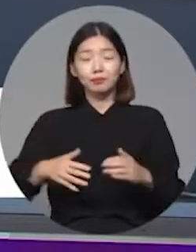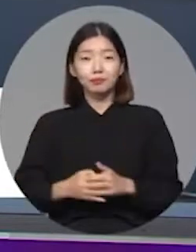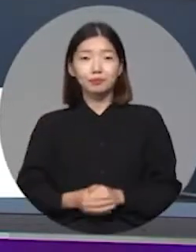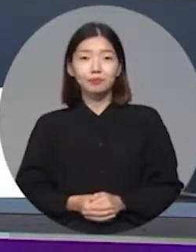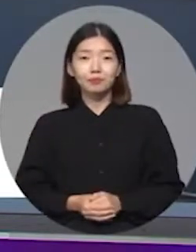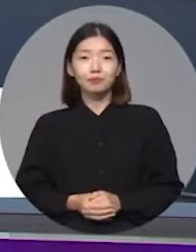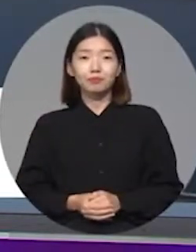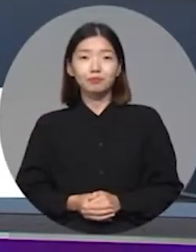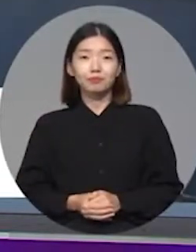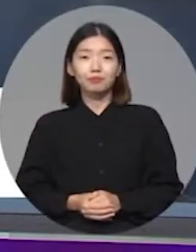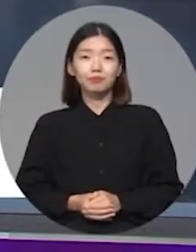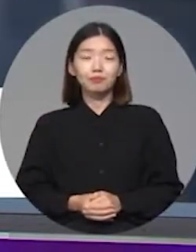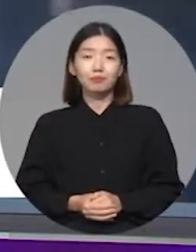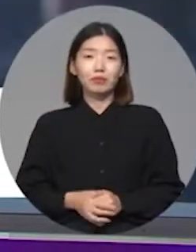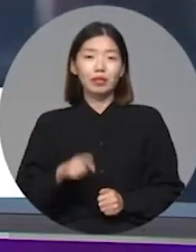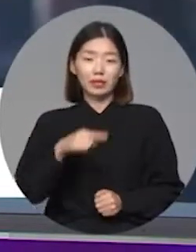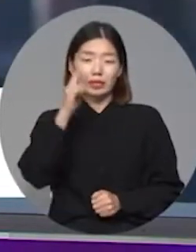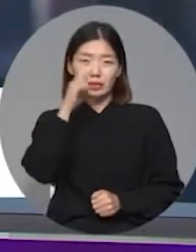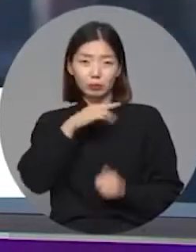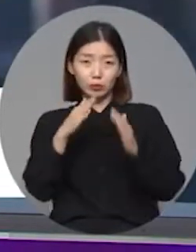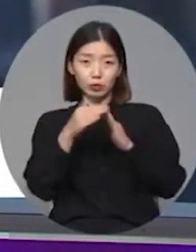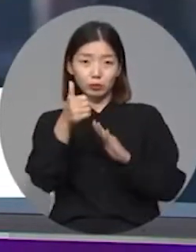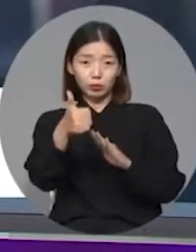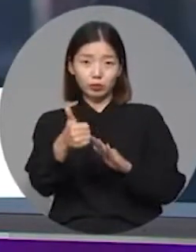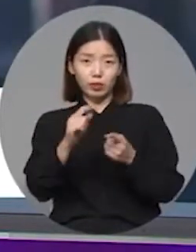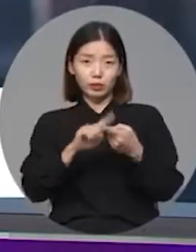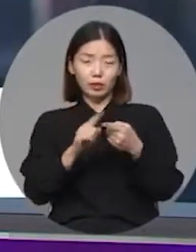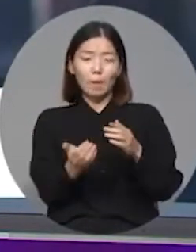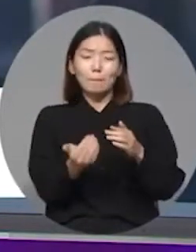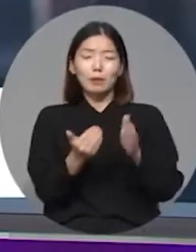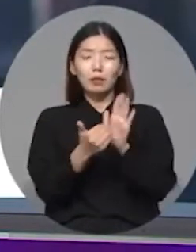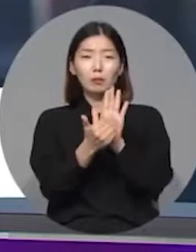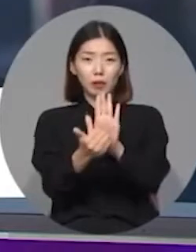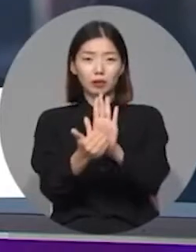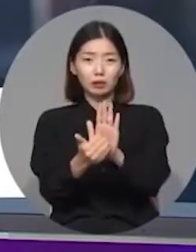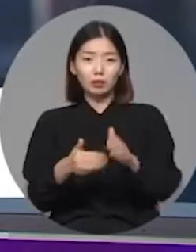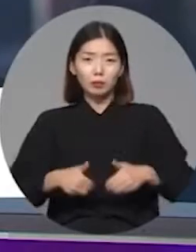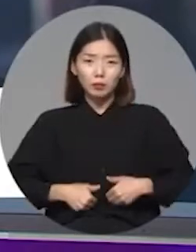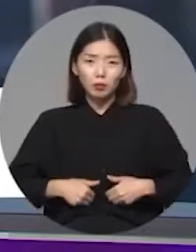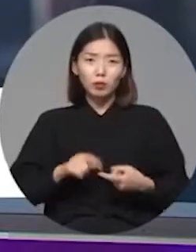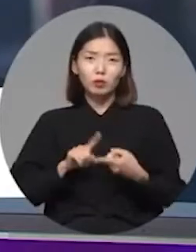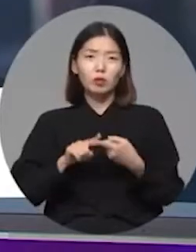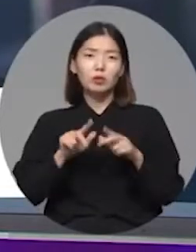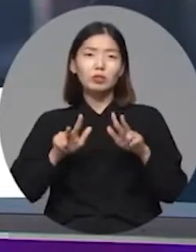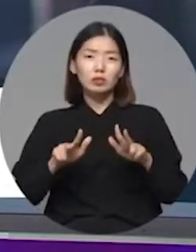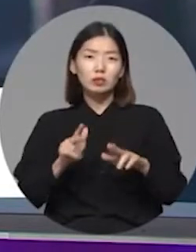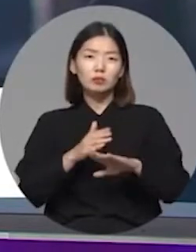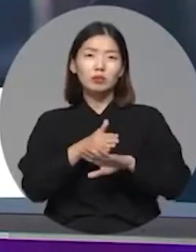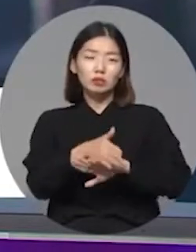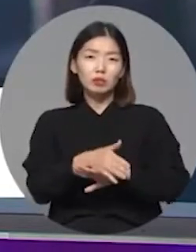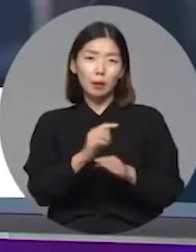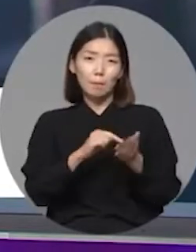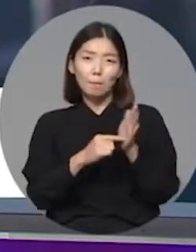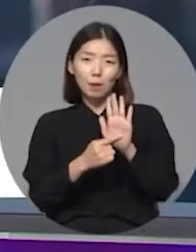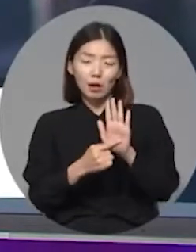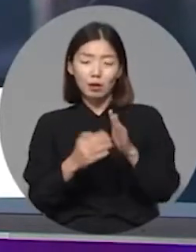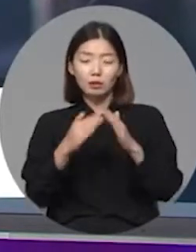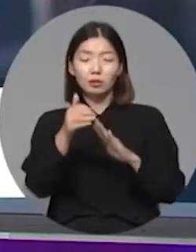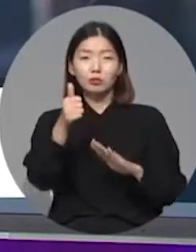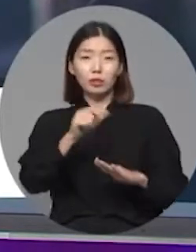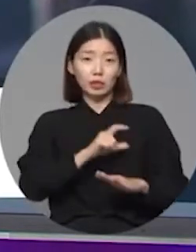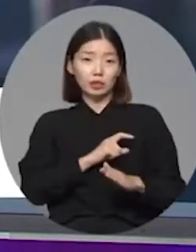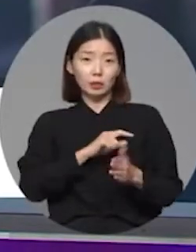상황입니다. 자, 그래서 이른바 이 나쁜 집주인들을 미연에 방지해야 할 필요성이 뒤늦게 제기되면서 이 나쁜